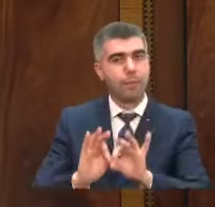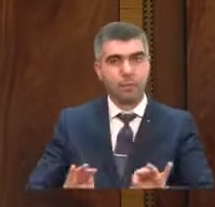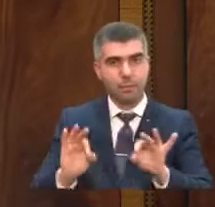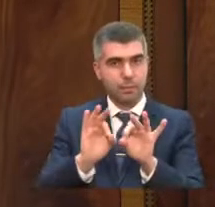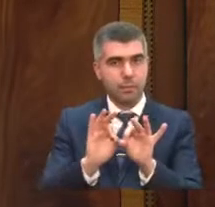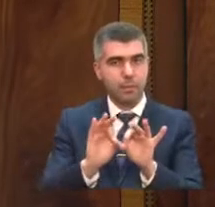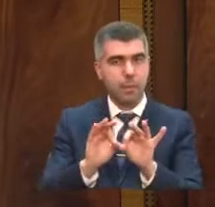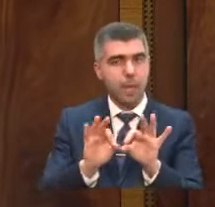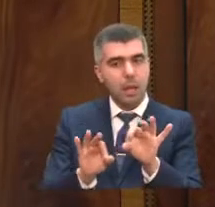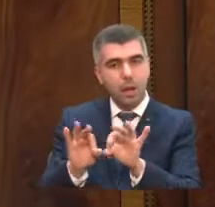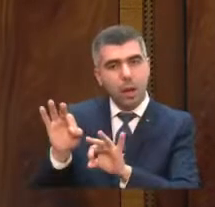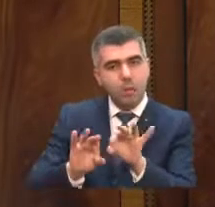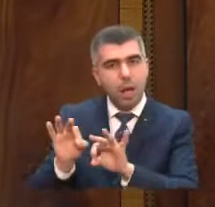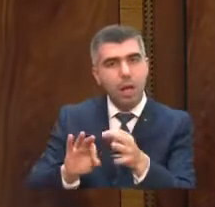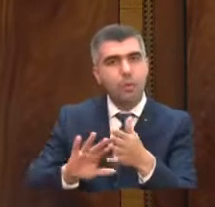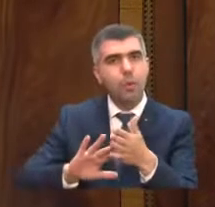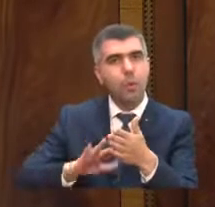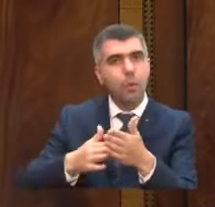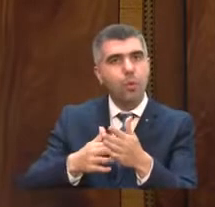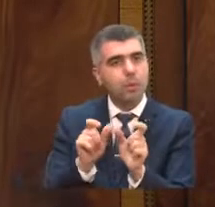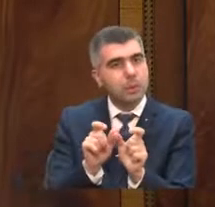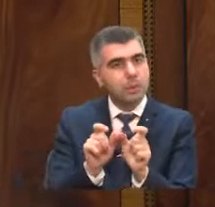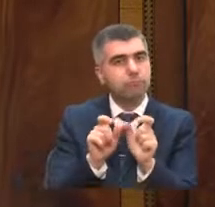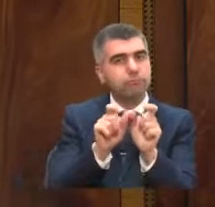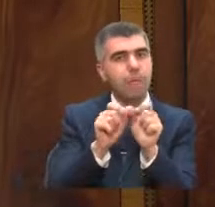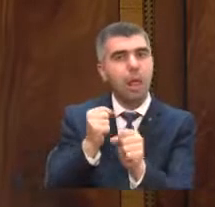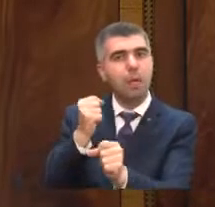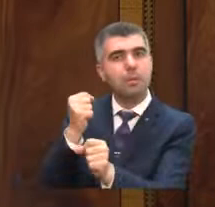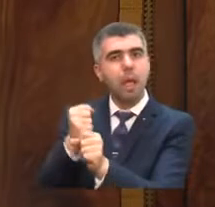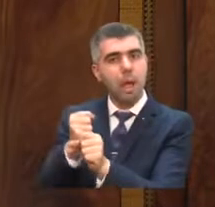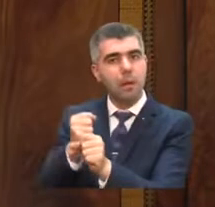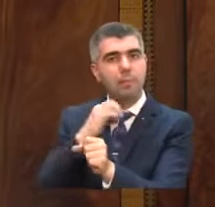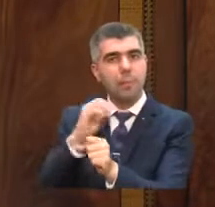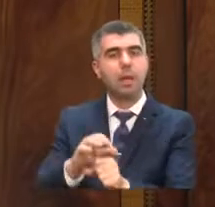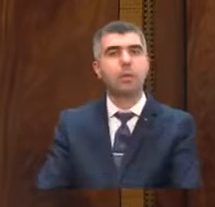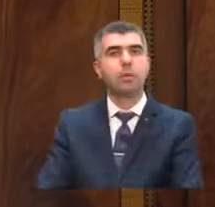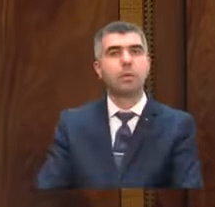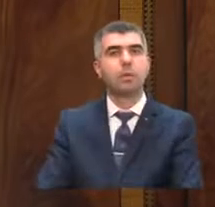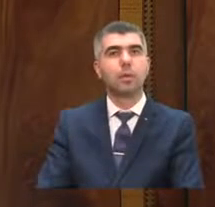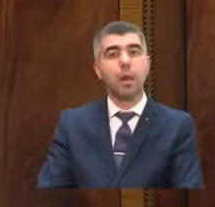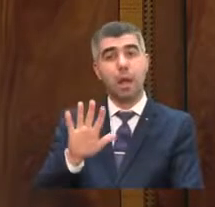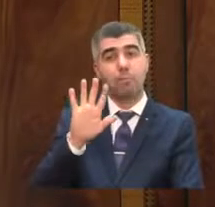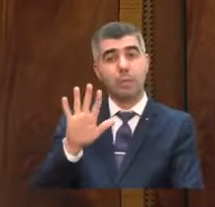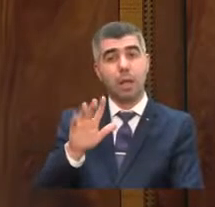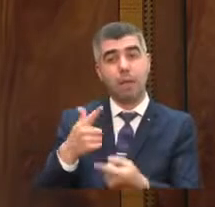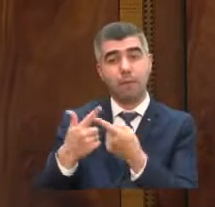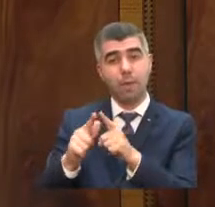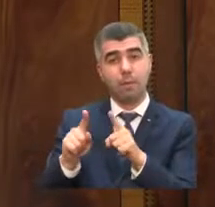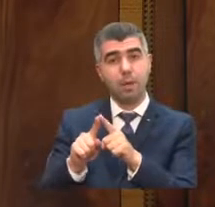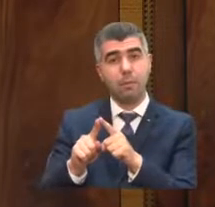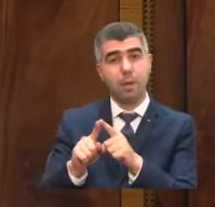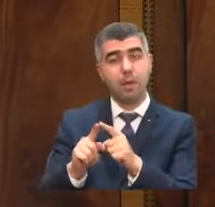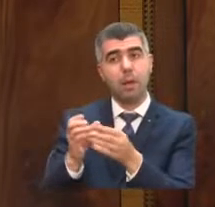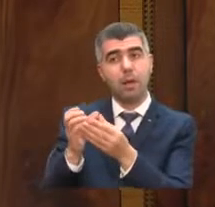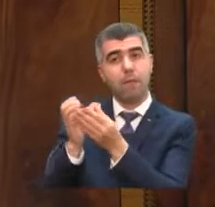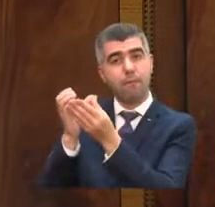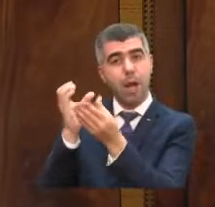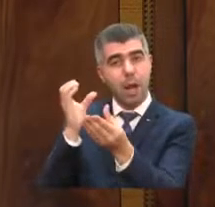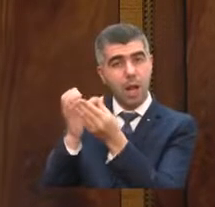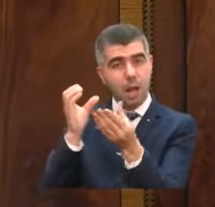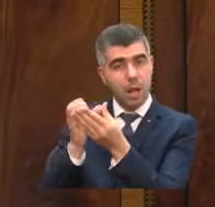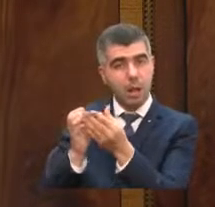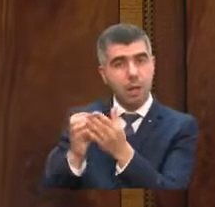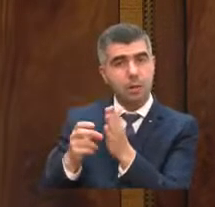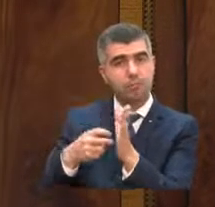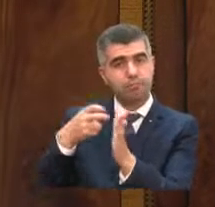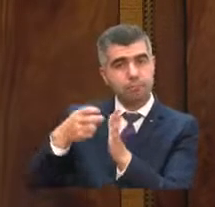من الاجراءات الاحترازيه حمايه العاملين المرتفقين في 5 المجالات ديال النقل، النقل الجماعي المسافرين، النقل السياحي، النقل